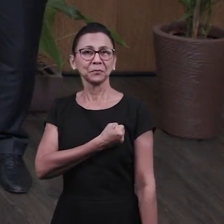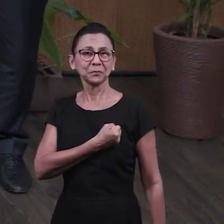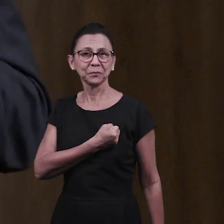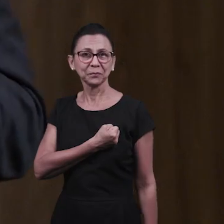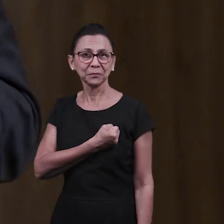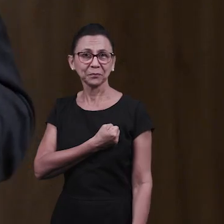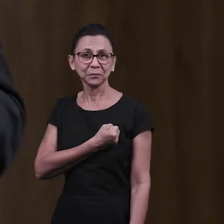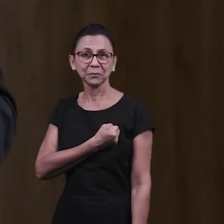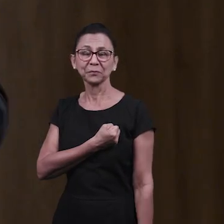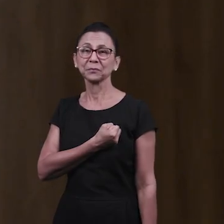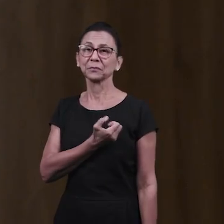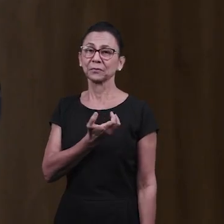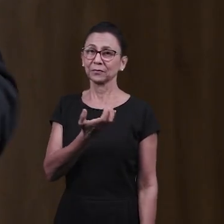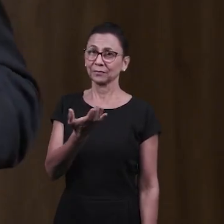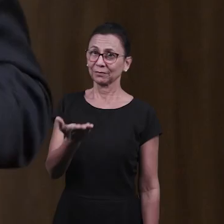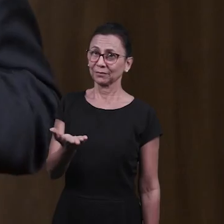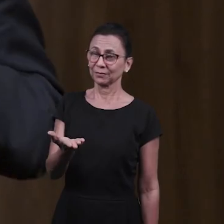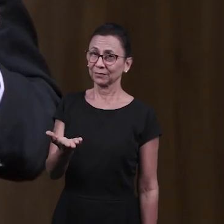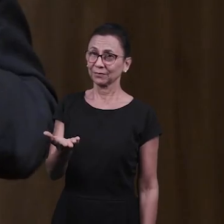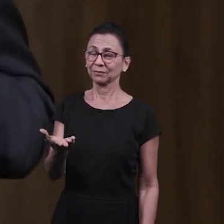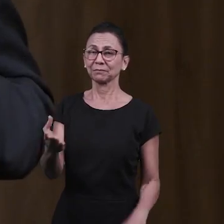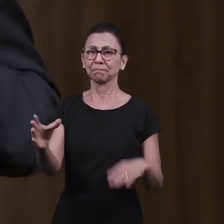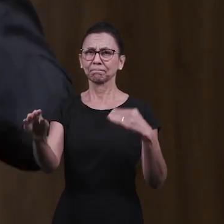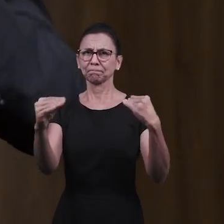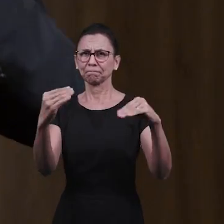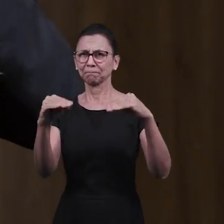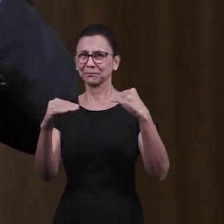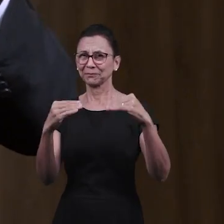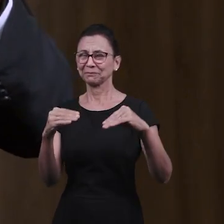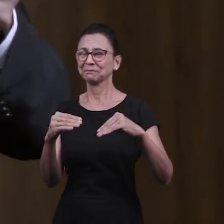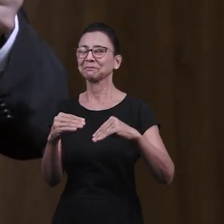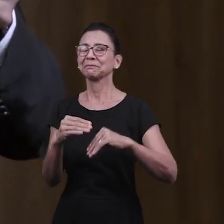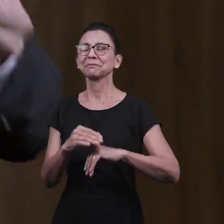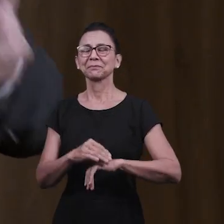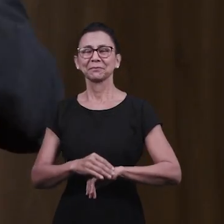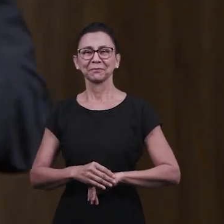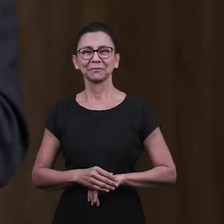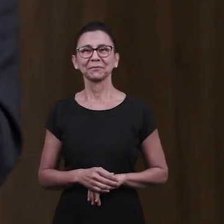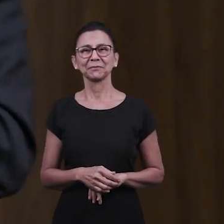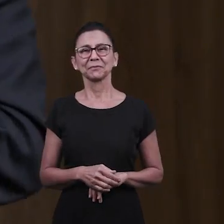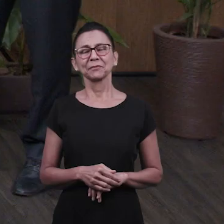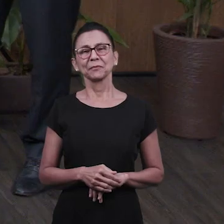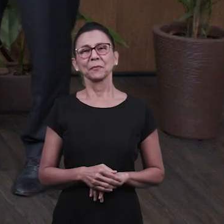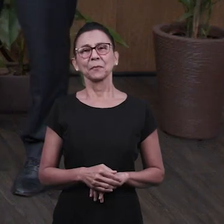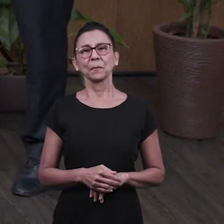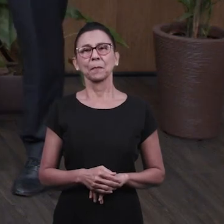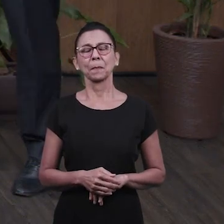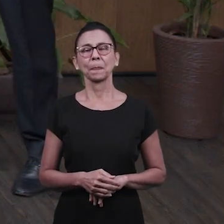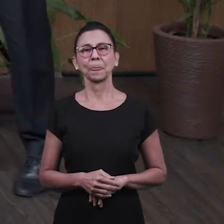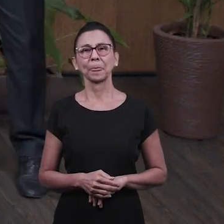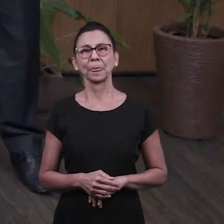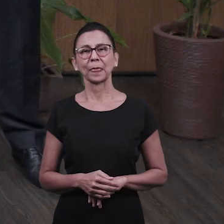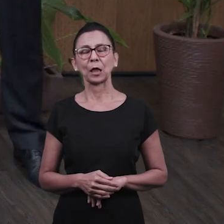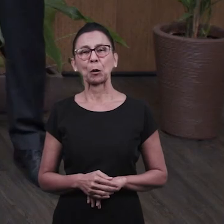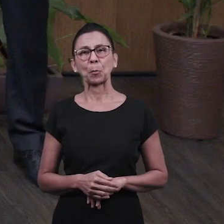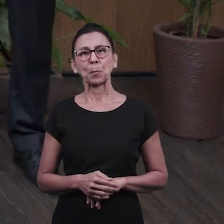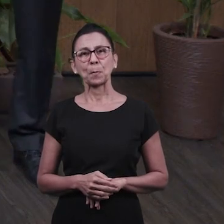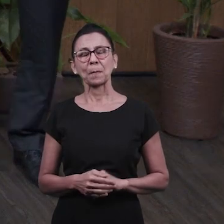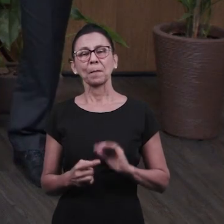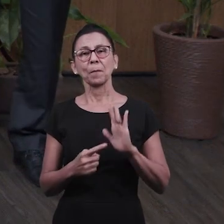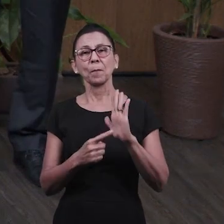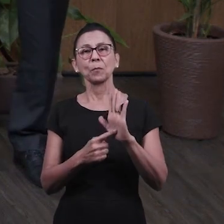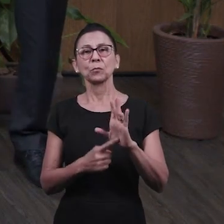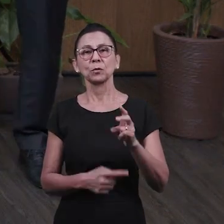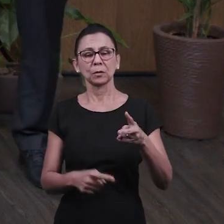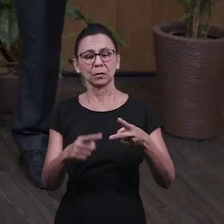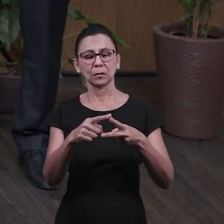être redirigé vers un numéro WhatsApp à travers lequel, à travers ce WhatsApp, vous pouvez nous envoyer un message. Nous